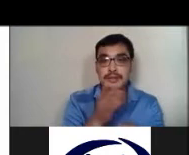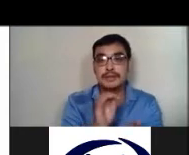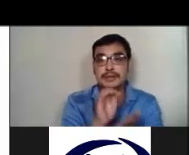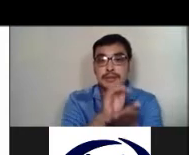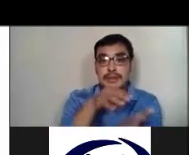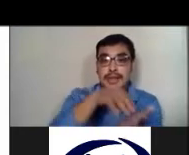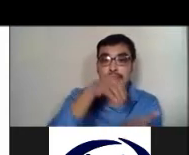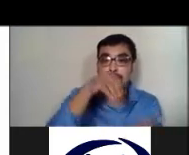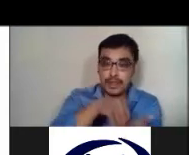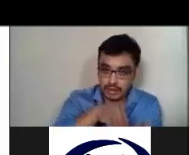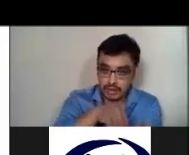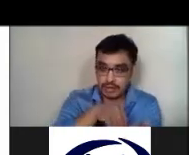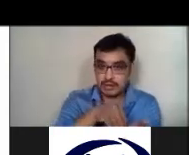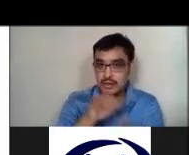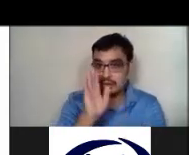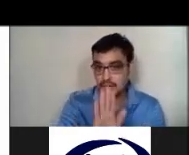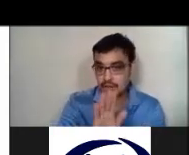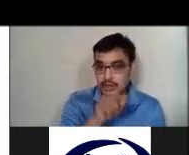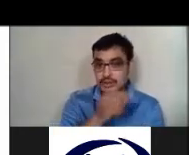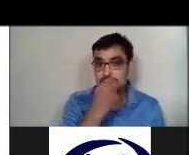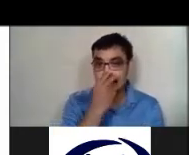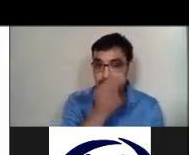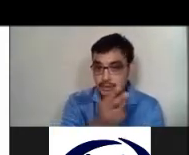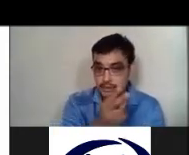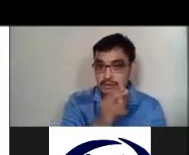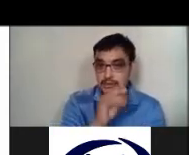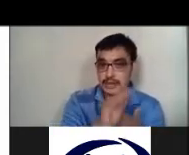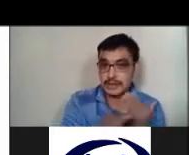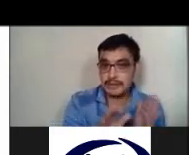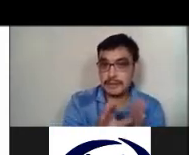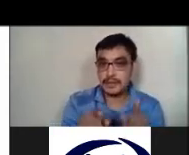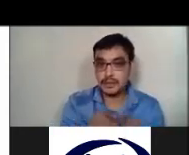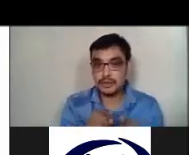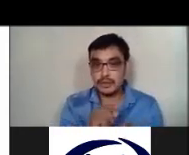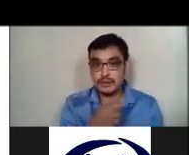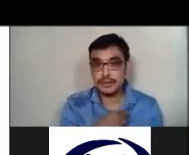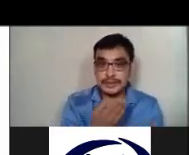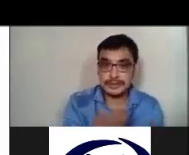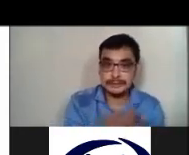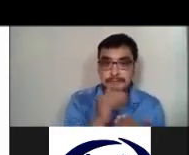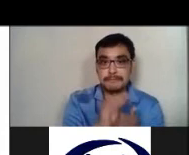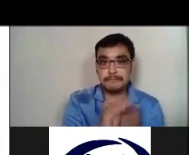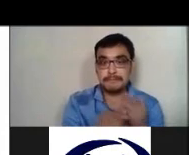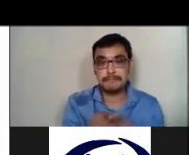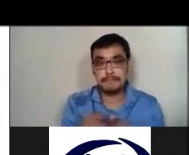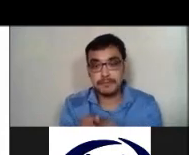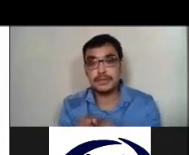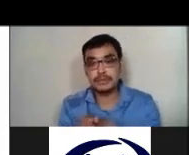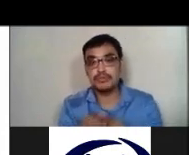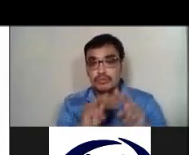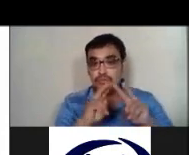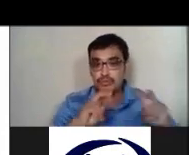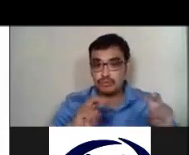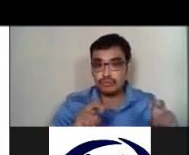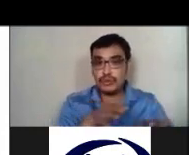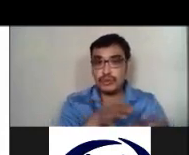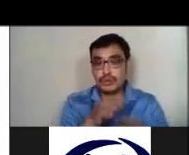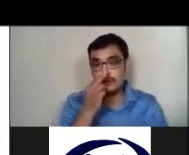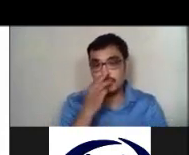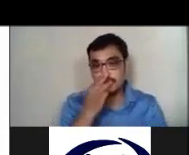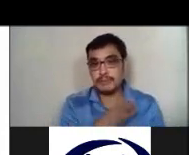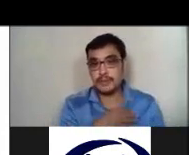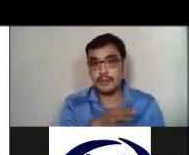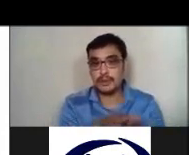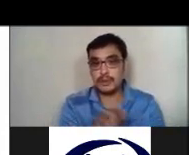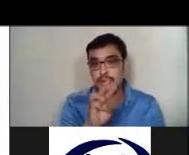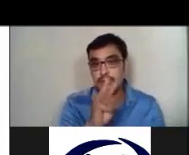र हामीले हेरेको 300 सर्भाइभरमध्ये सेफ हाउसमा भएका सर् क्लाइन्टहरू चाहिँ